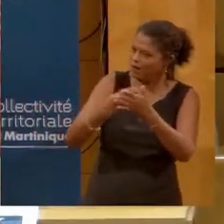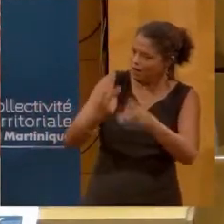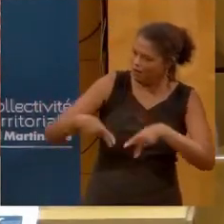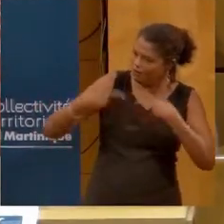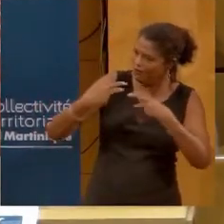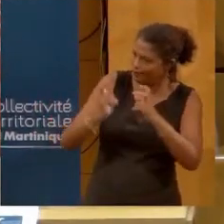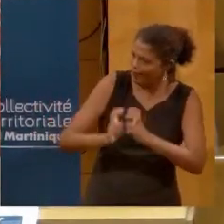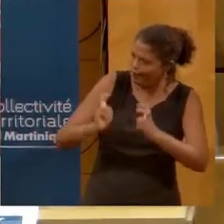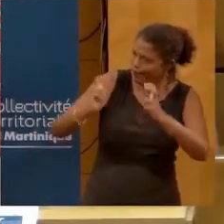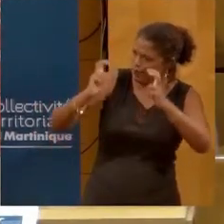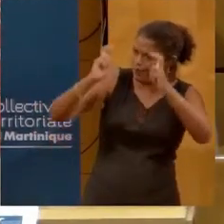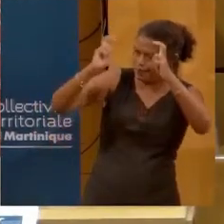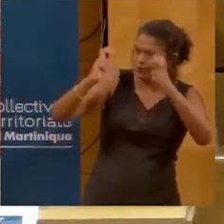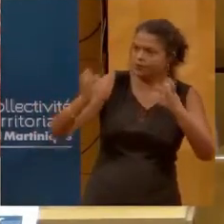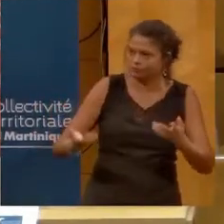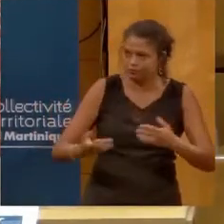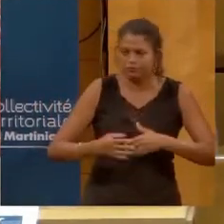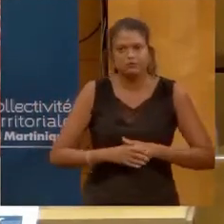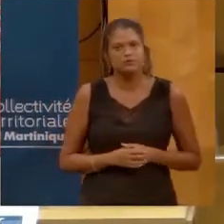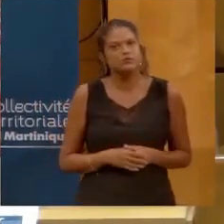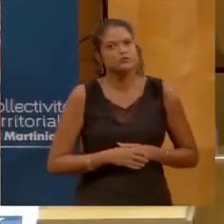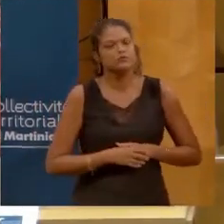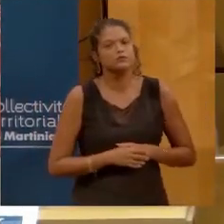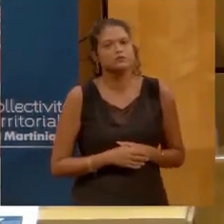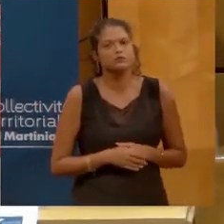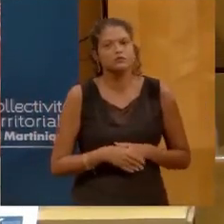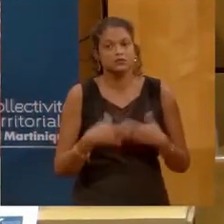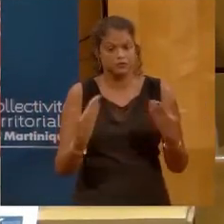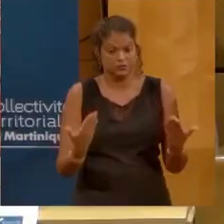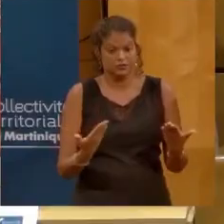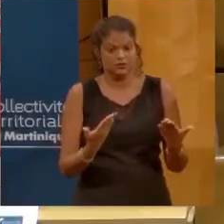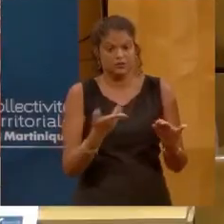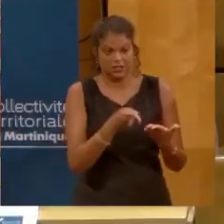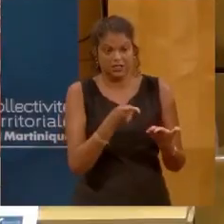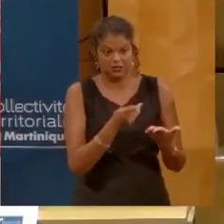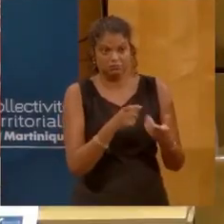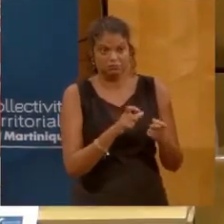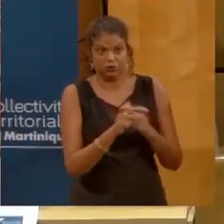la vie pour les citoyens. Bien, voilà les conséquences